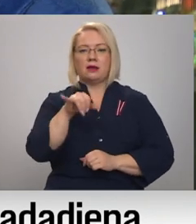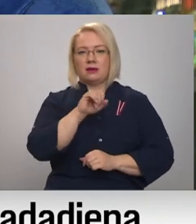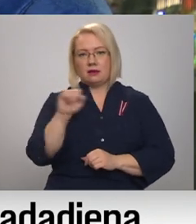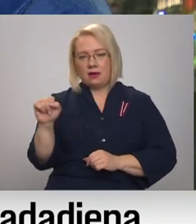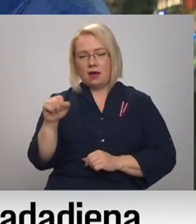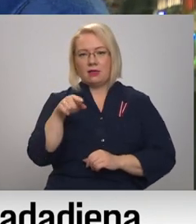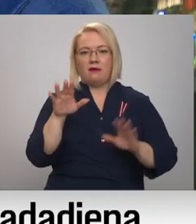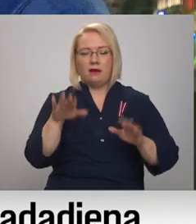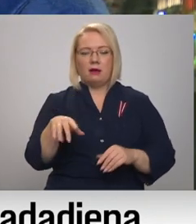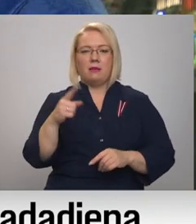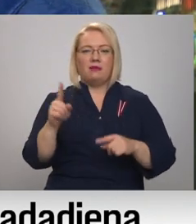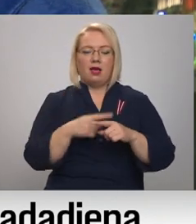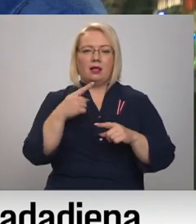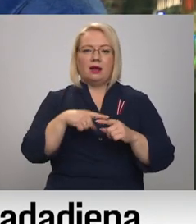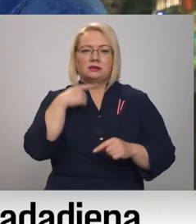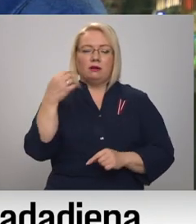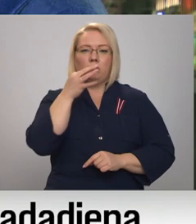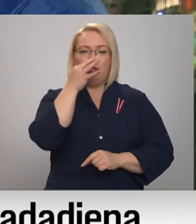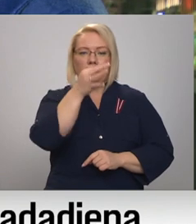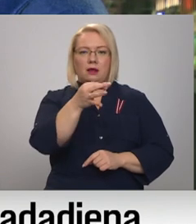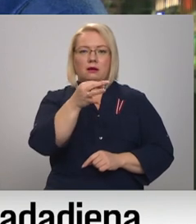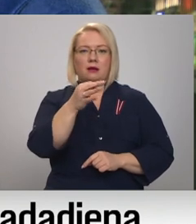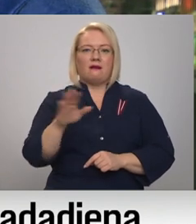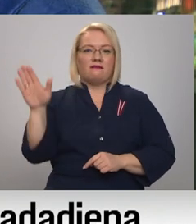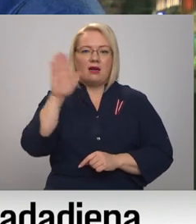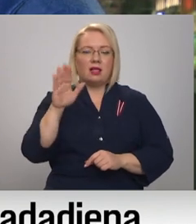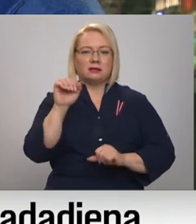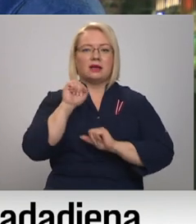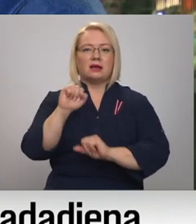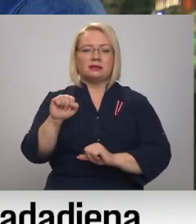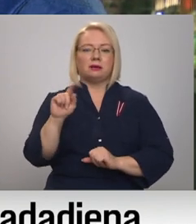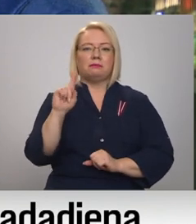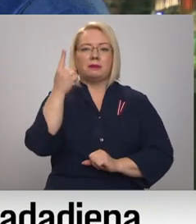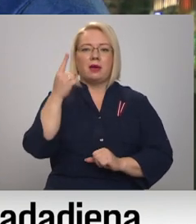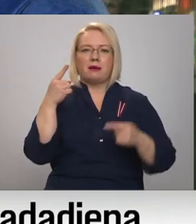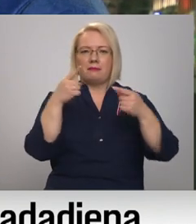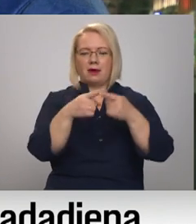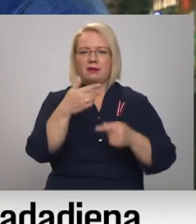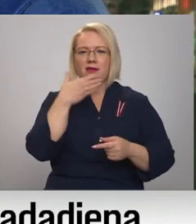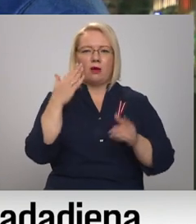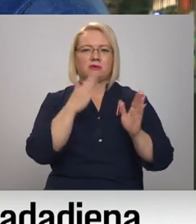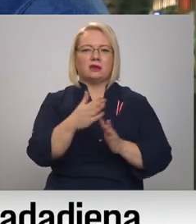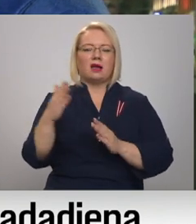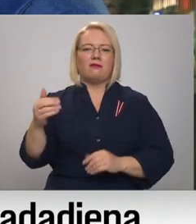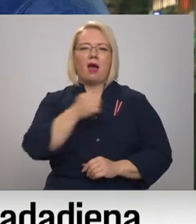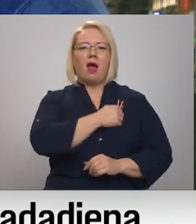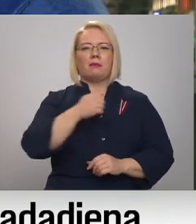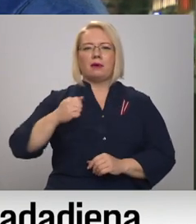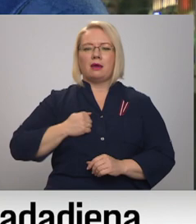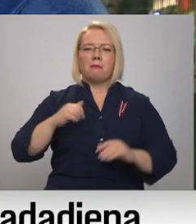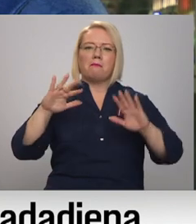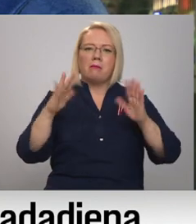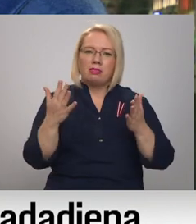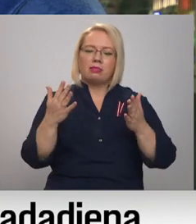bet vēlreiz vēlos uzsvērt, ka valsts aizsardzības primārais mērķis nav sagatavot Nacionālo bruņoto spēku karavīrus, bet